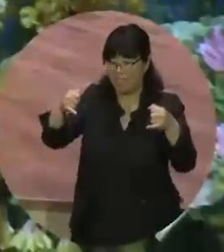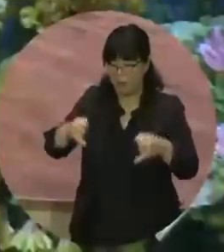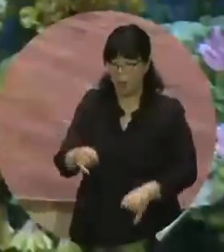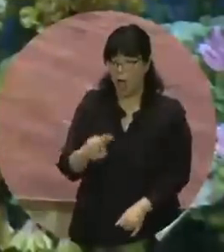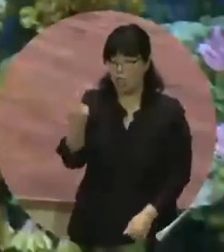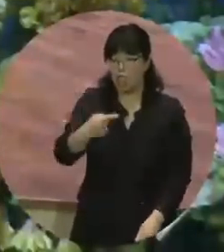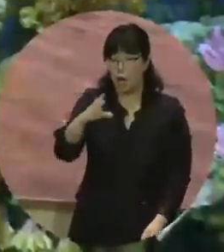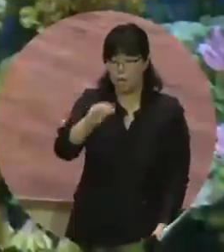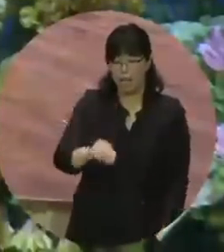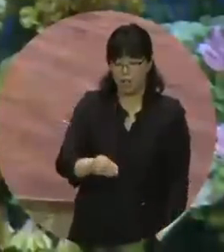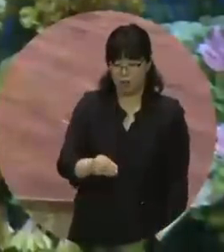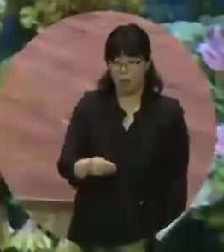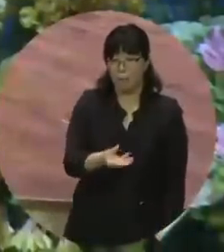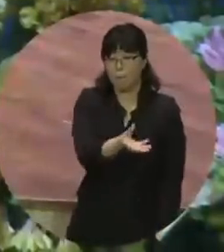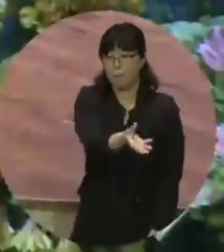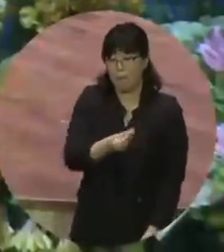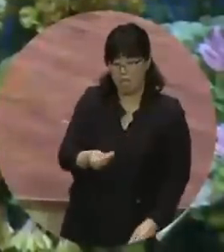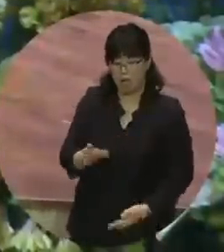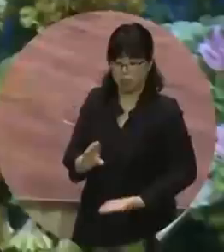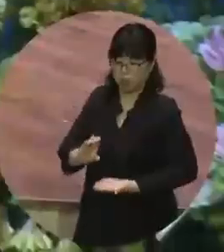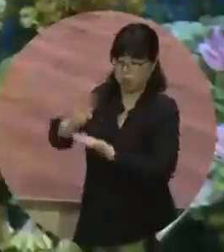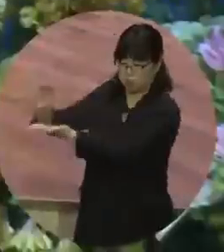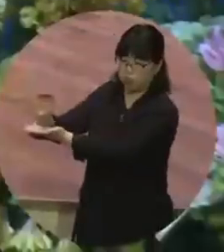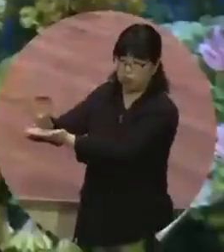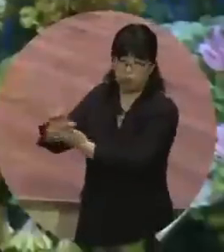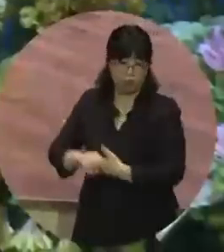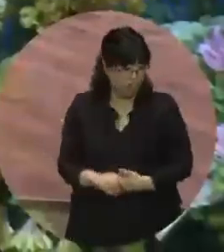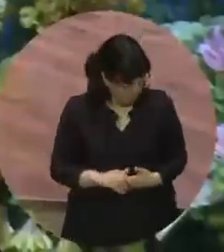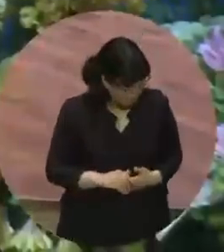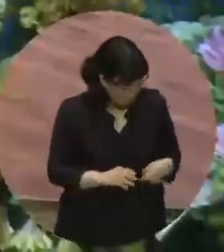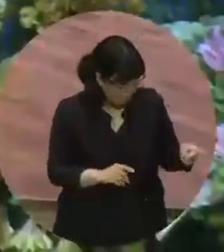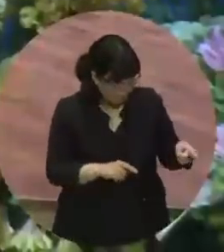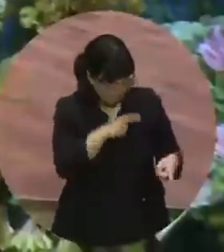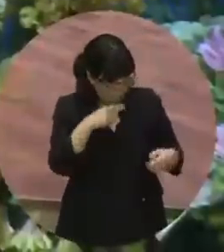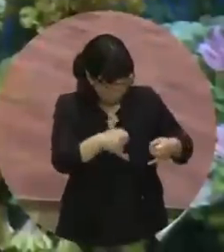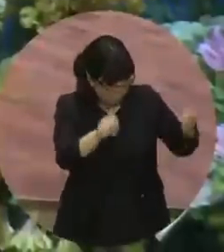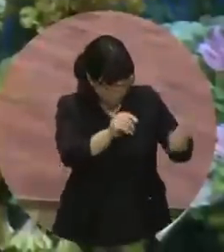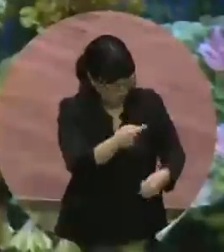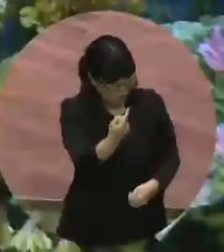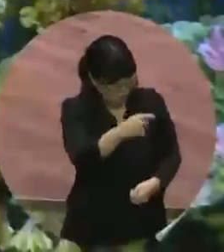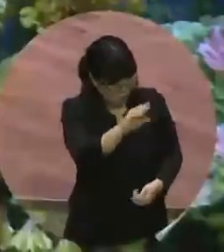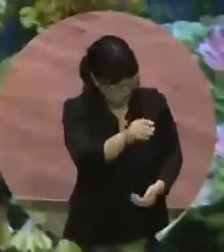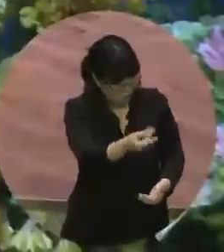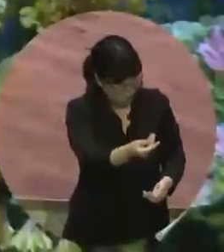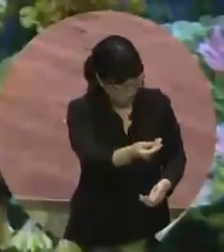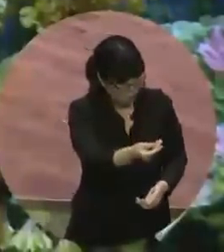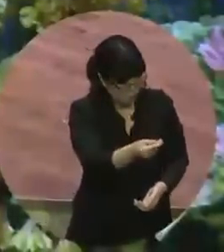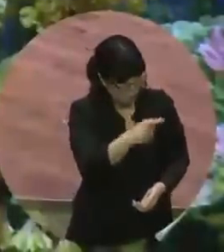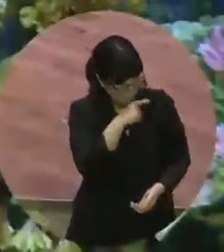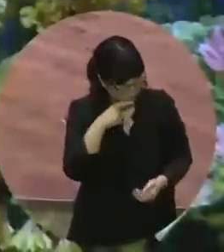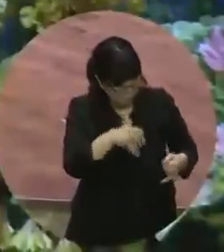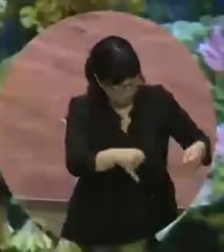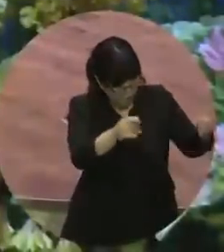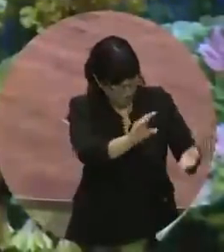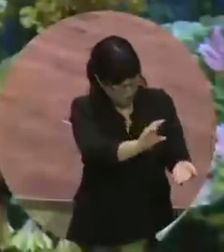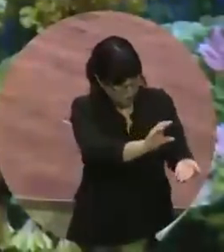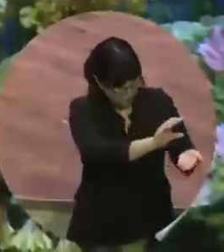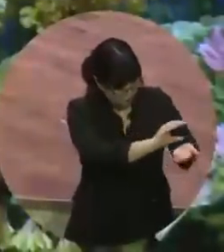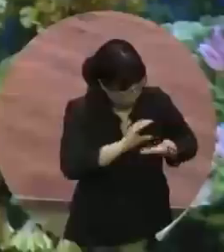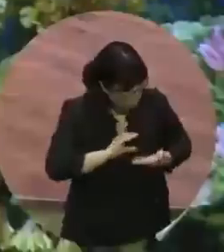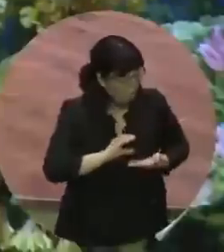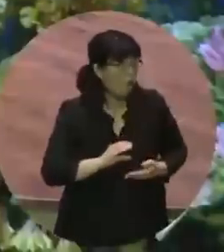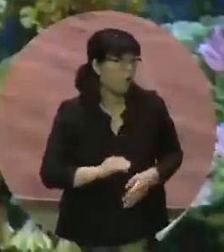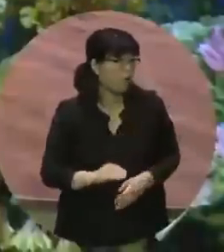응봉이 얼마냐? 월급이 얼마냐? 그 월급 가지고는 먹고 이렇게 하고 세입할 돈이 없어요. 그냥